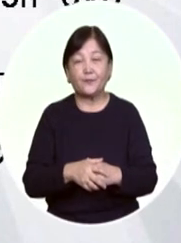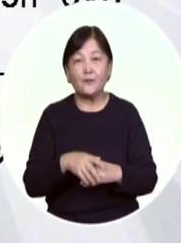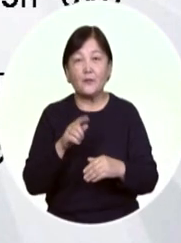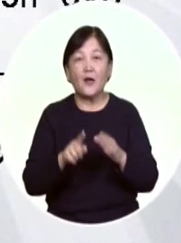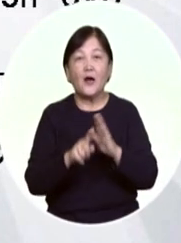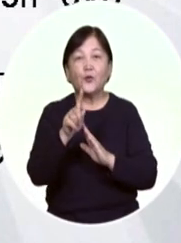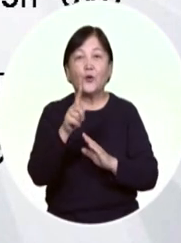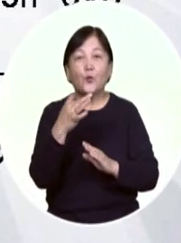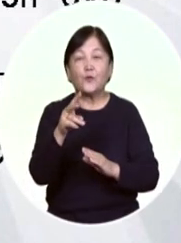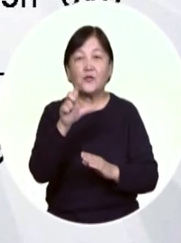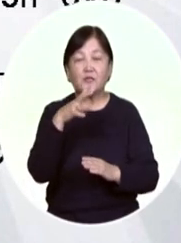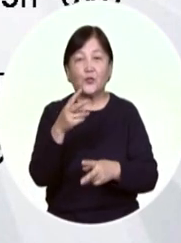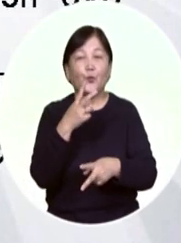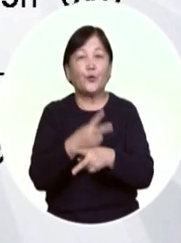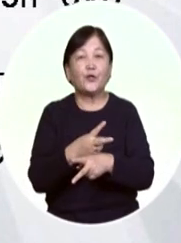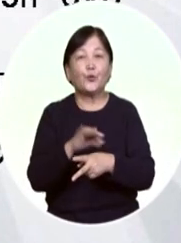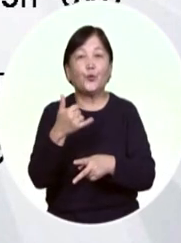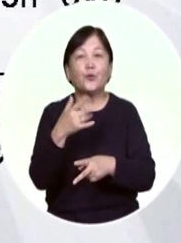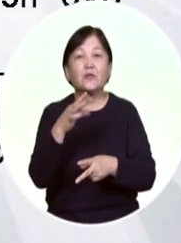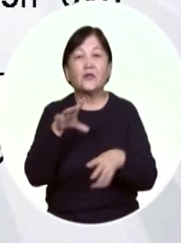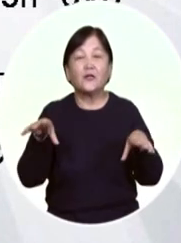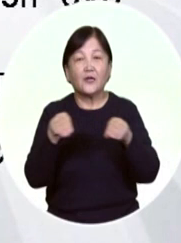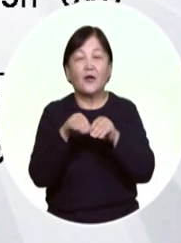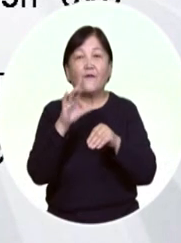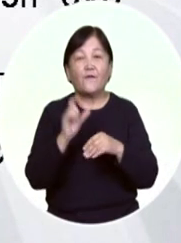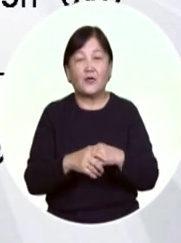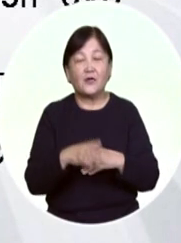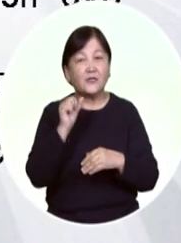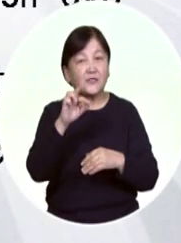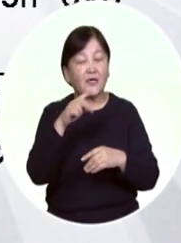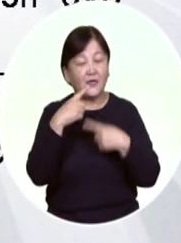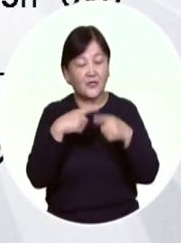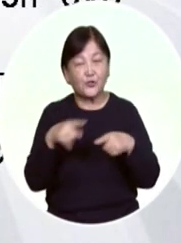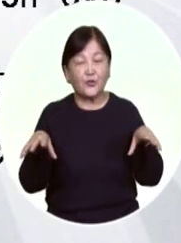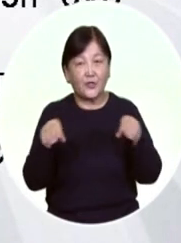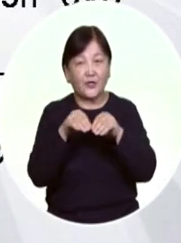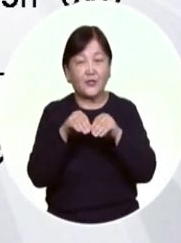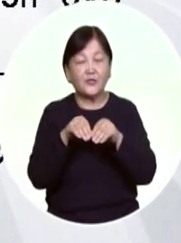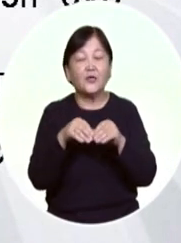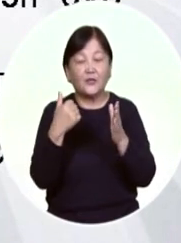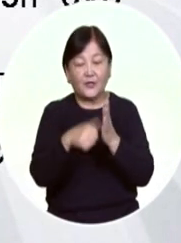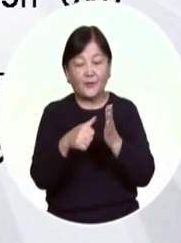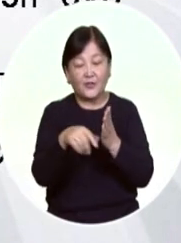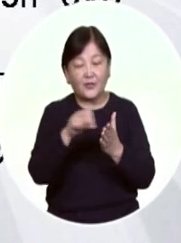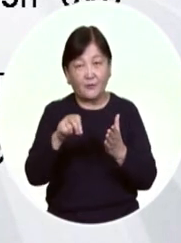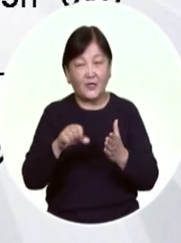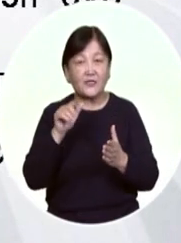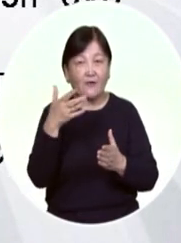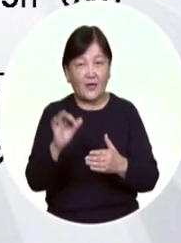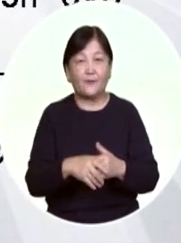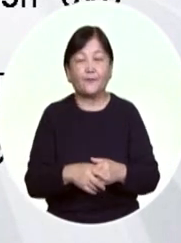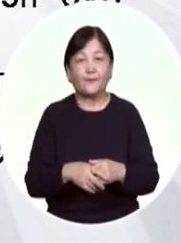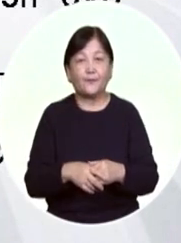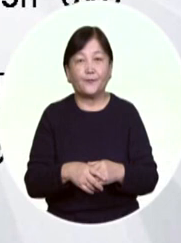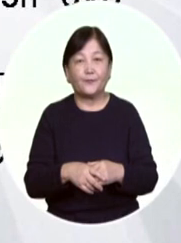хуулийн гол үрдөнг хэдвүлээ нэгтгэж саяны ярьсан зүйлээ нэгтгээд үгний дэвтэртээ тэмдэглэлээр өнөөдөд.